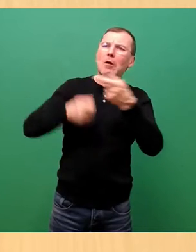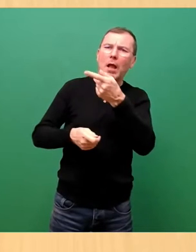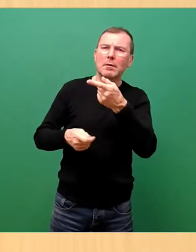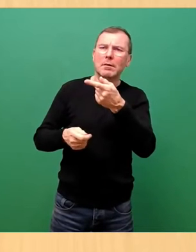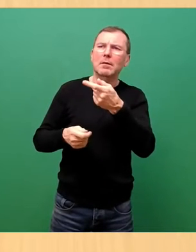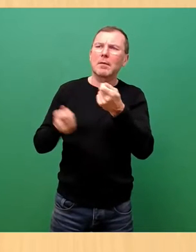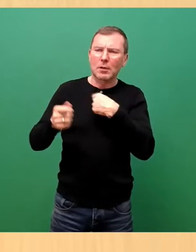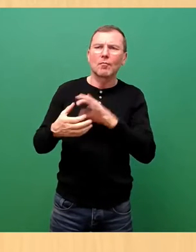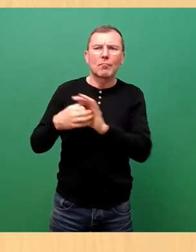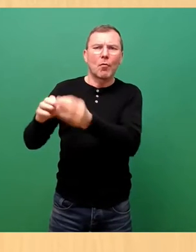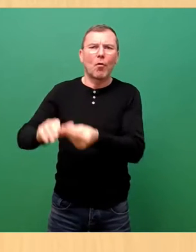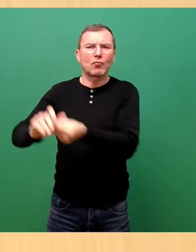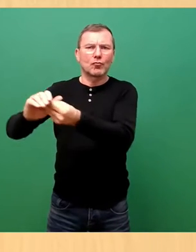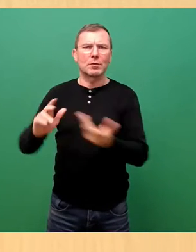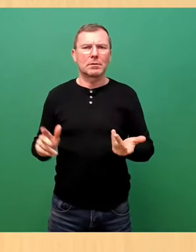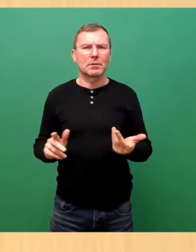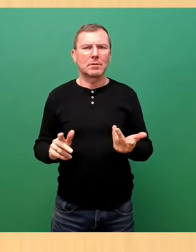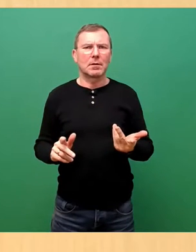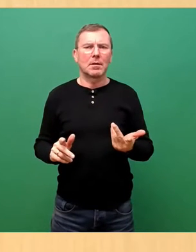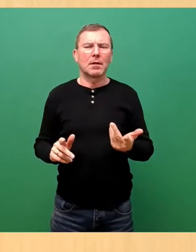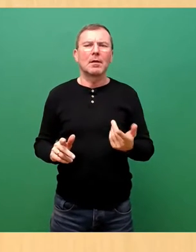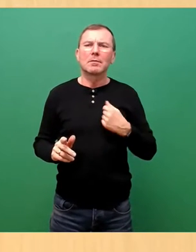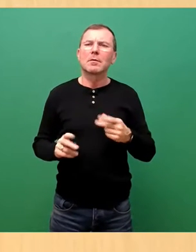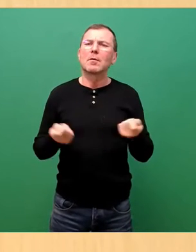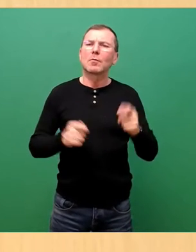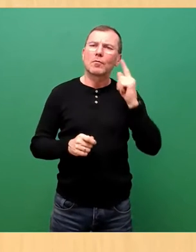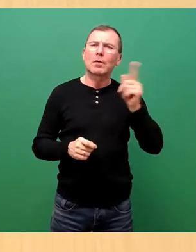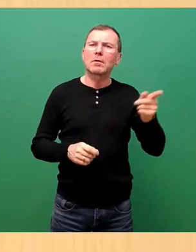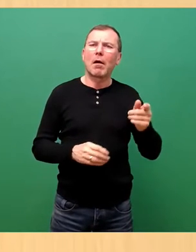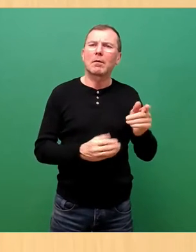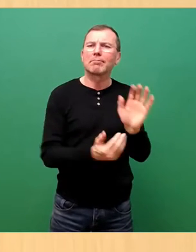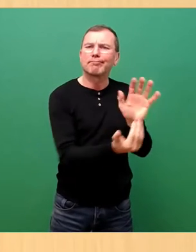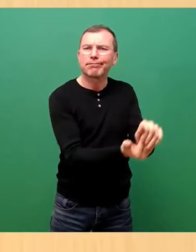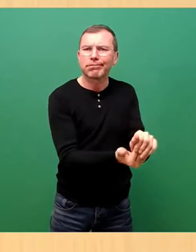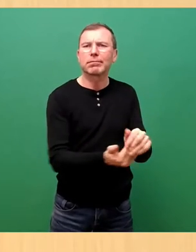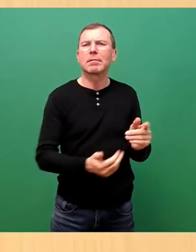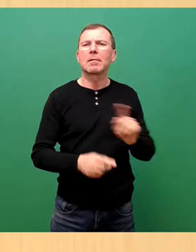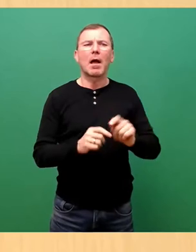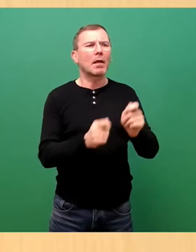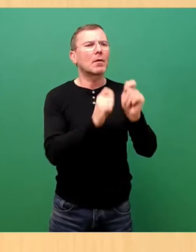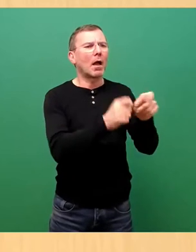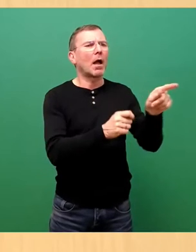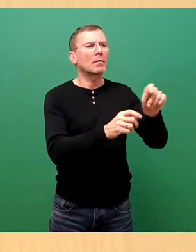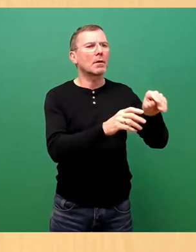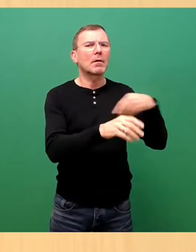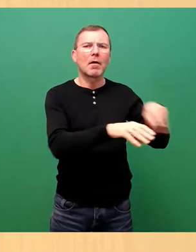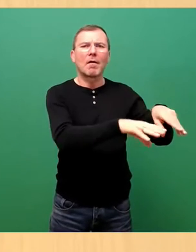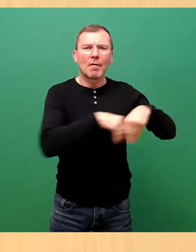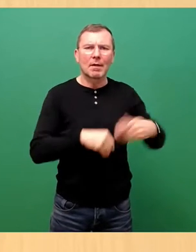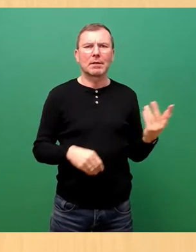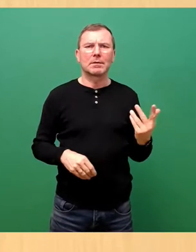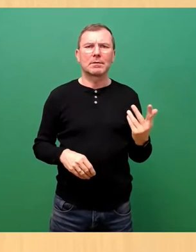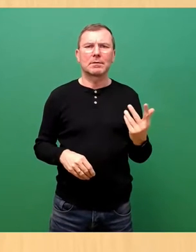deren Beschlüssen Dolchstöße versetzen, die von anderen geschriebene Anträge verwenden bzw. die sich schändlich